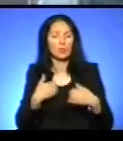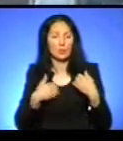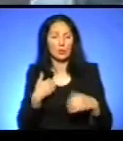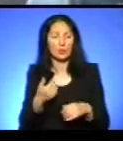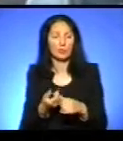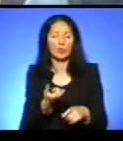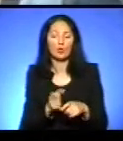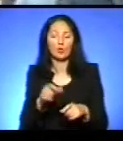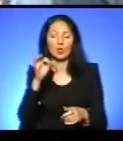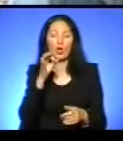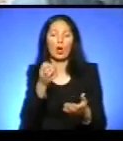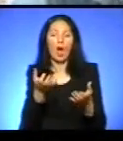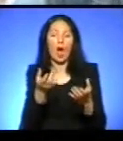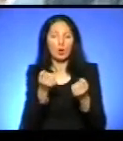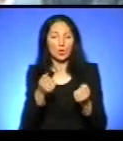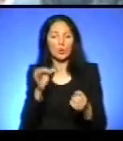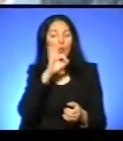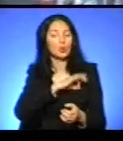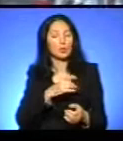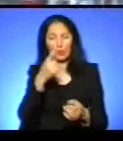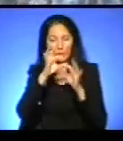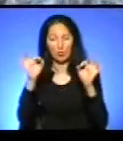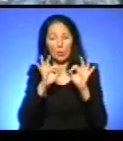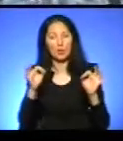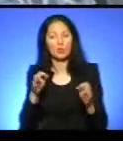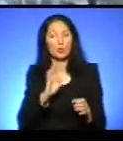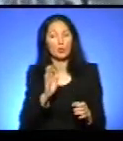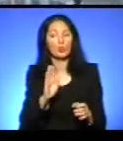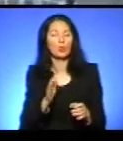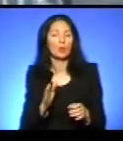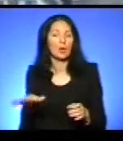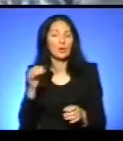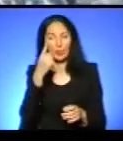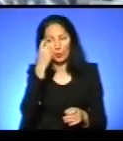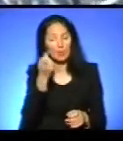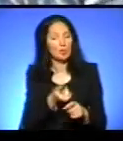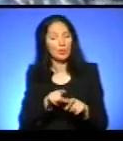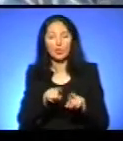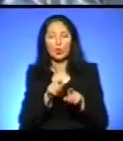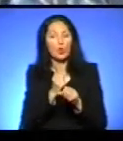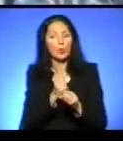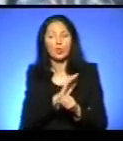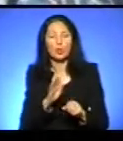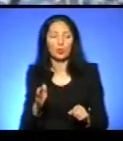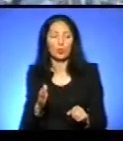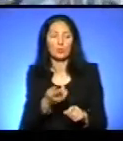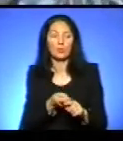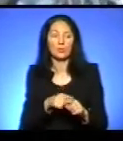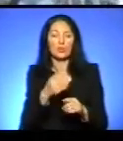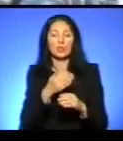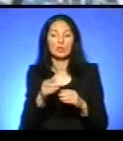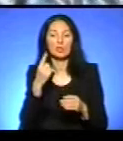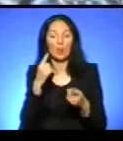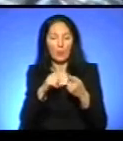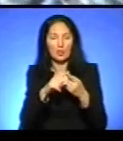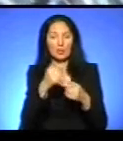корисну інформацію, буду всіх застерігати, більше такого не робити. Ви почте повітря частину на встановленому місці. Це частина перша, це ті